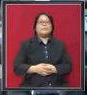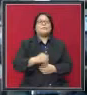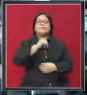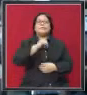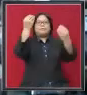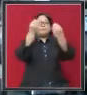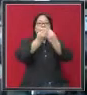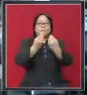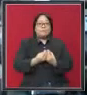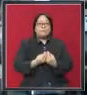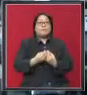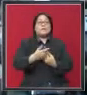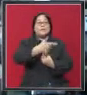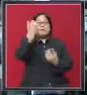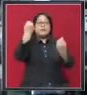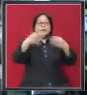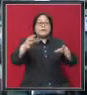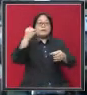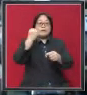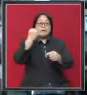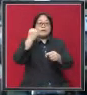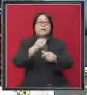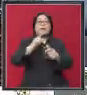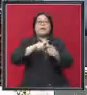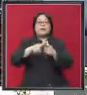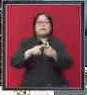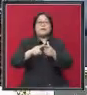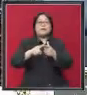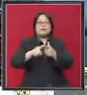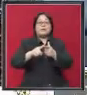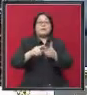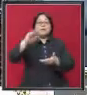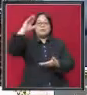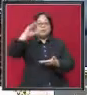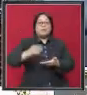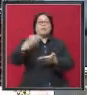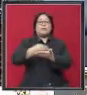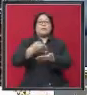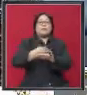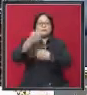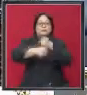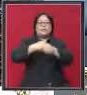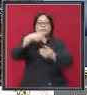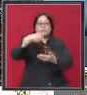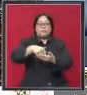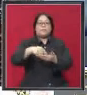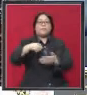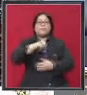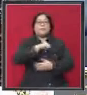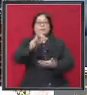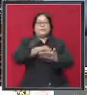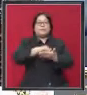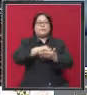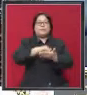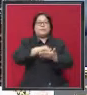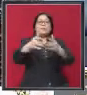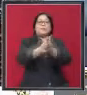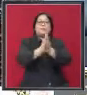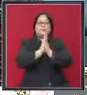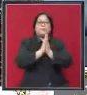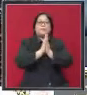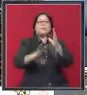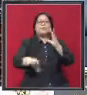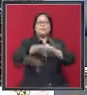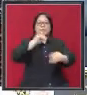Tidak kira sama ada disebabkan hilang pekerjaan ataupun telah terkurang pendapatan mereka tahun ini, ahli tersebut layak memohon